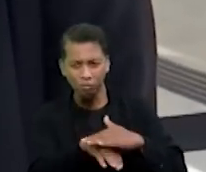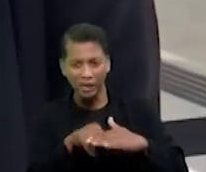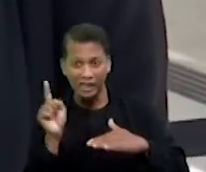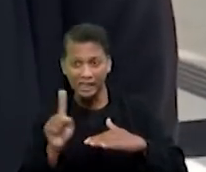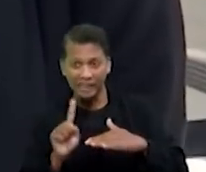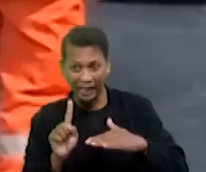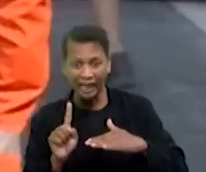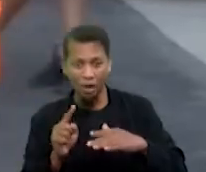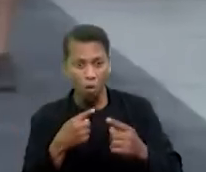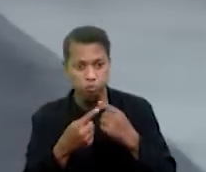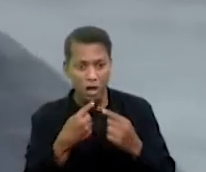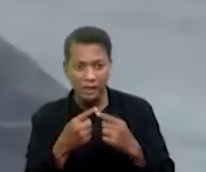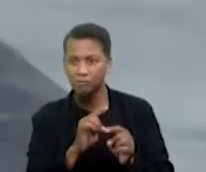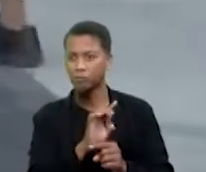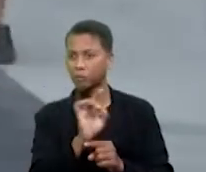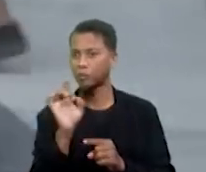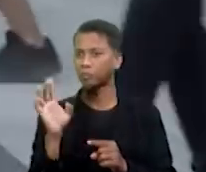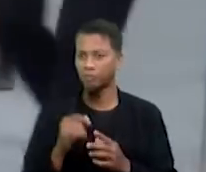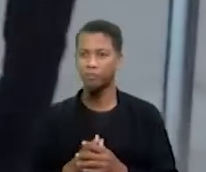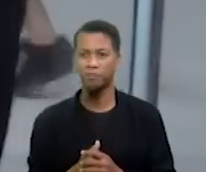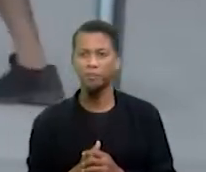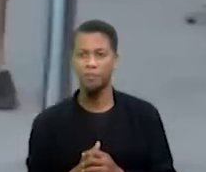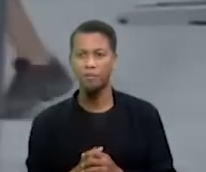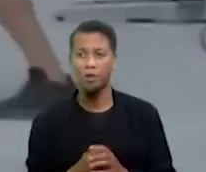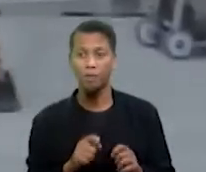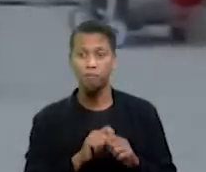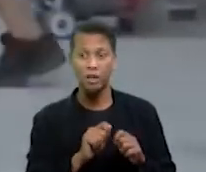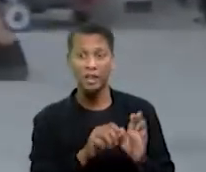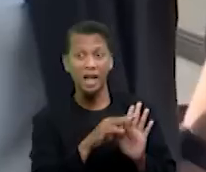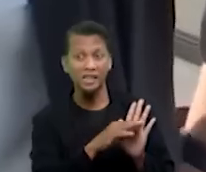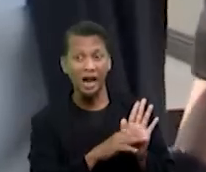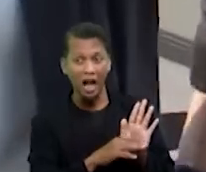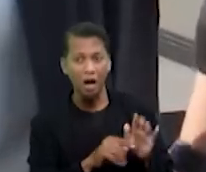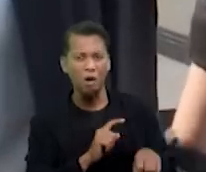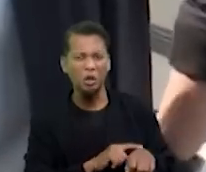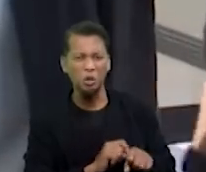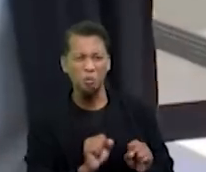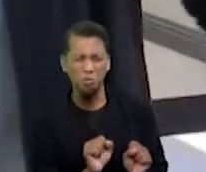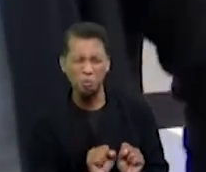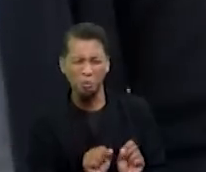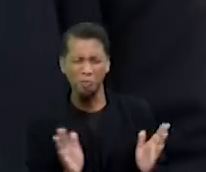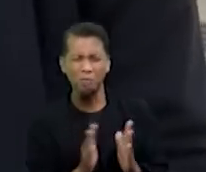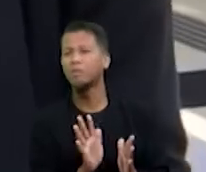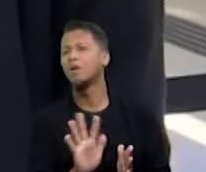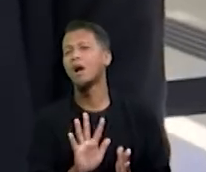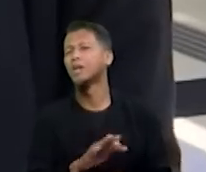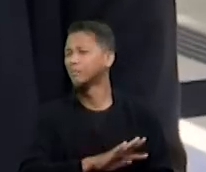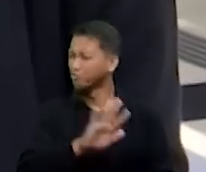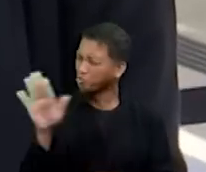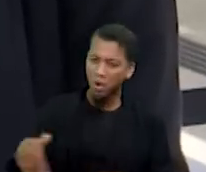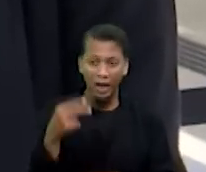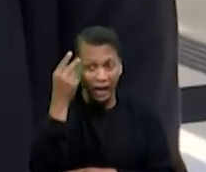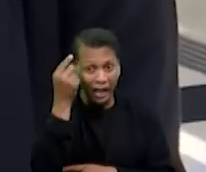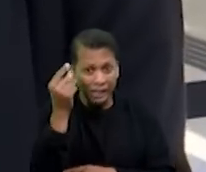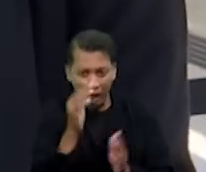bukan seperti kita bikin acara yang improvisasi last minute. Semuanya direncanakan dengan tertib, dengan